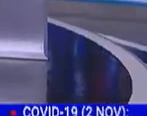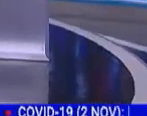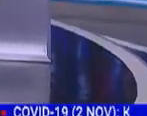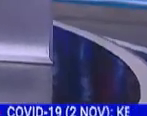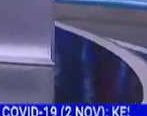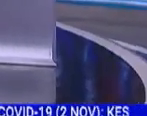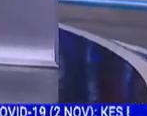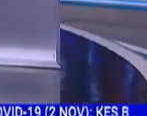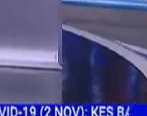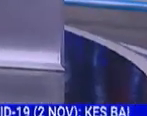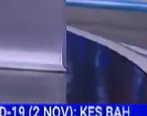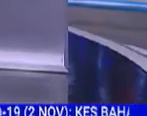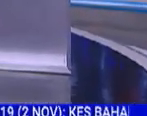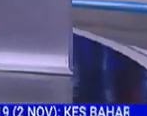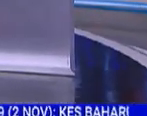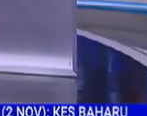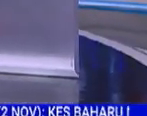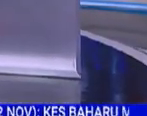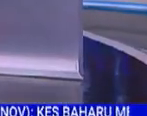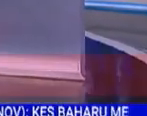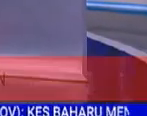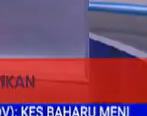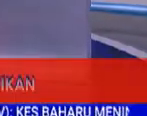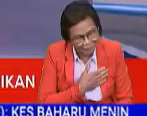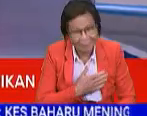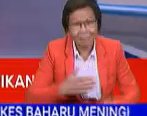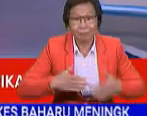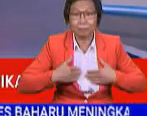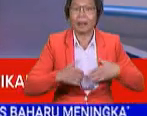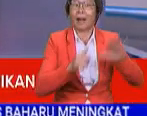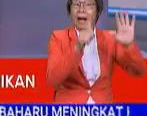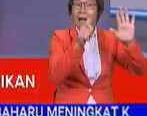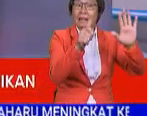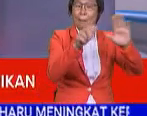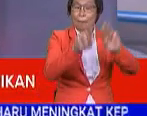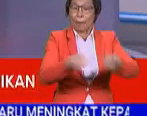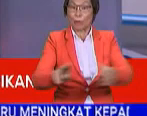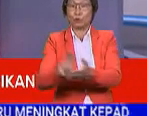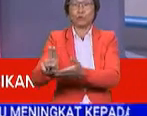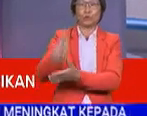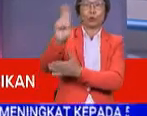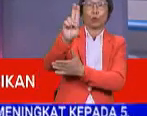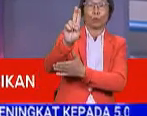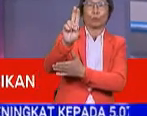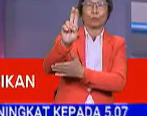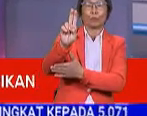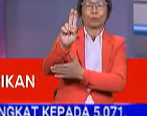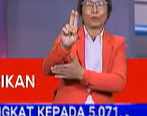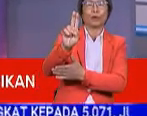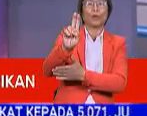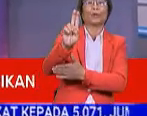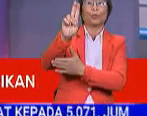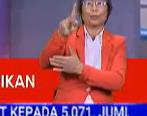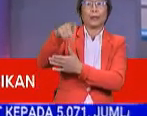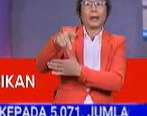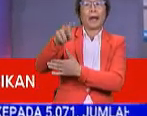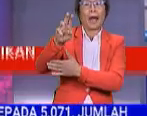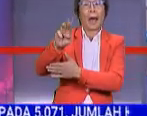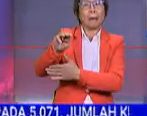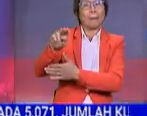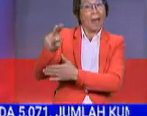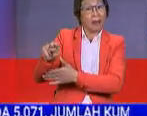Hai assalamualaikum dan salam sejahtera rendam penuntut University Pertahanan Nasional glaze